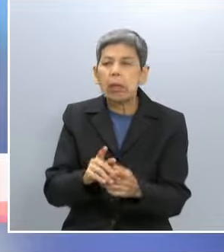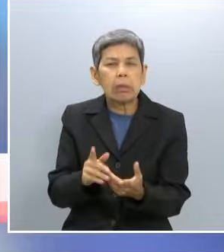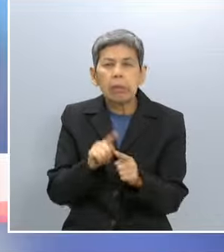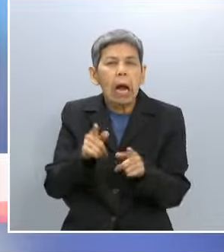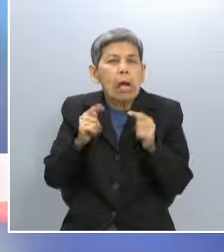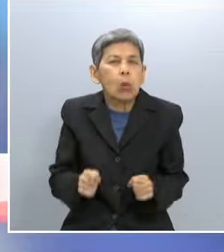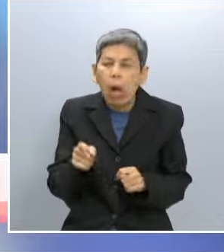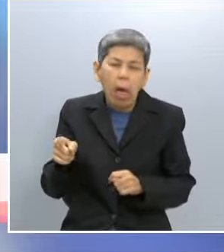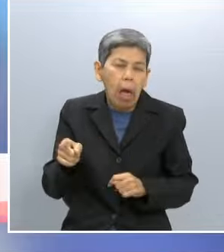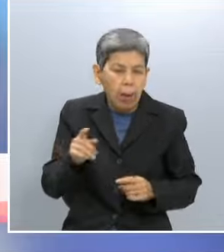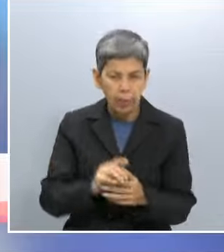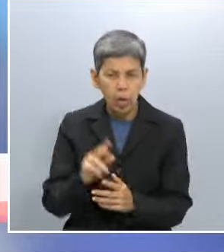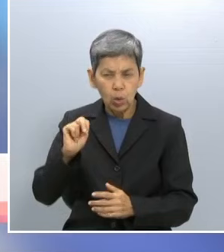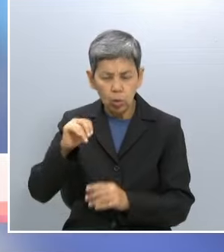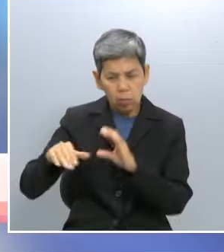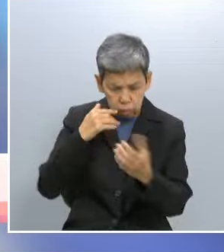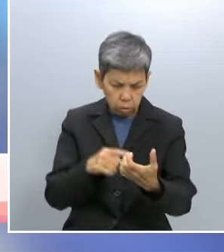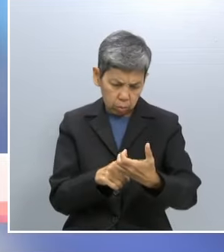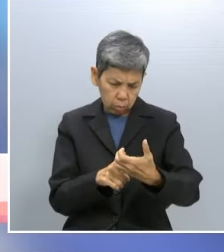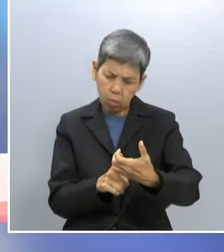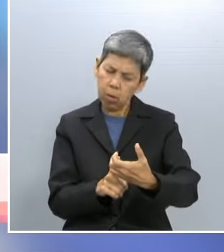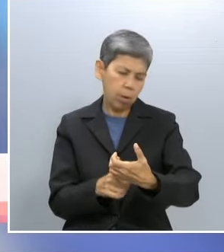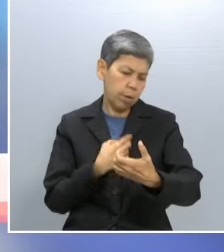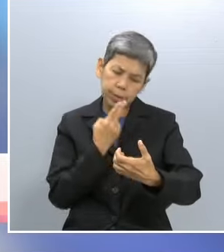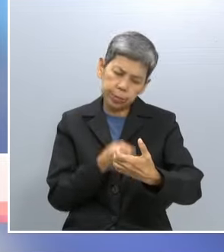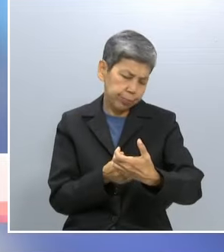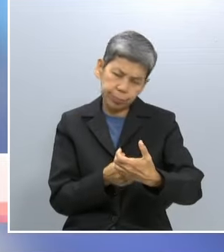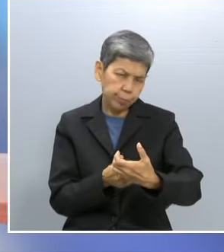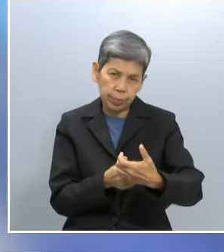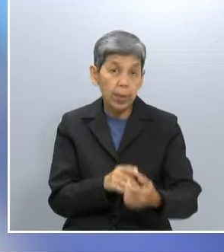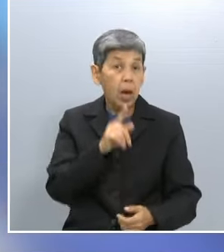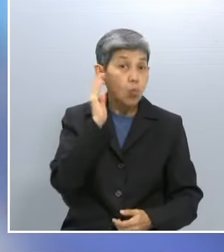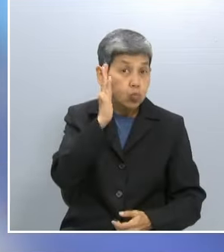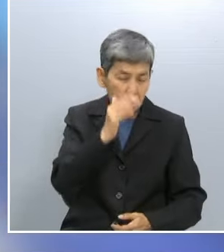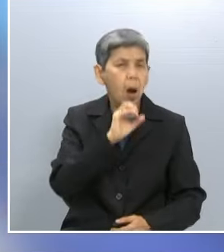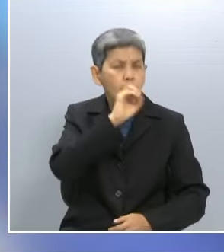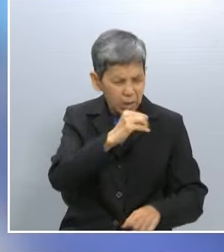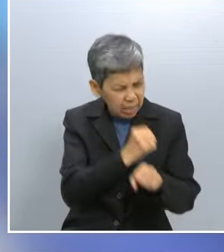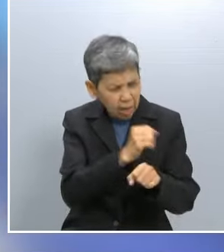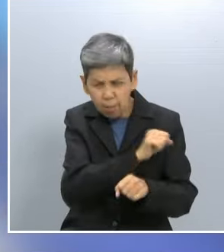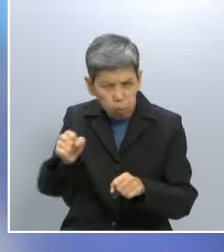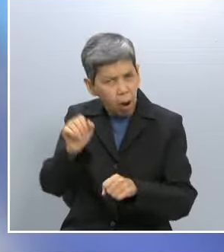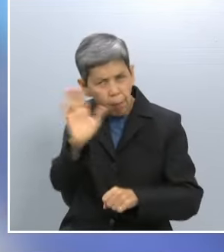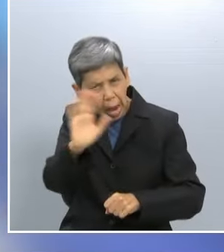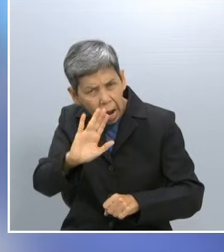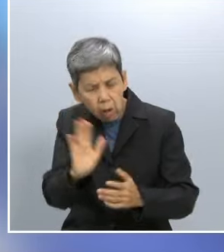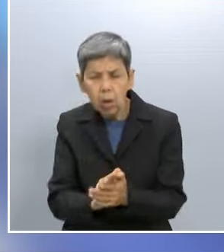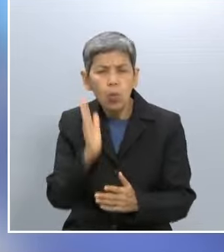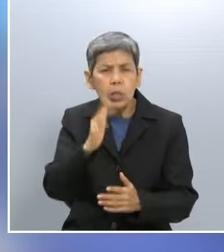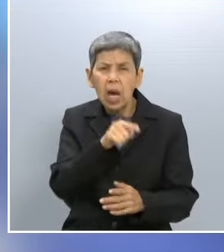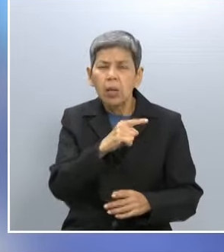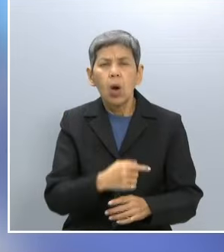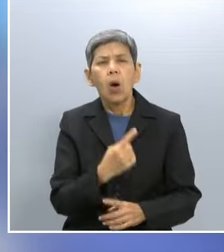การนุ่นยังเคยส่งแชทนี้มาให้มิ้นดูนะคะส่วนทอยตนก็เคยบอกว่าอย่าทำแบบนี้อีกแต่ทอยเป็นคนที่